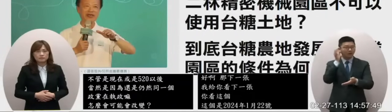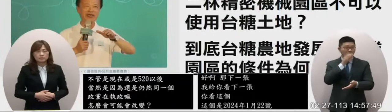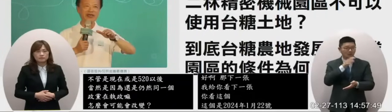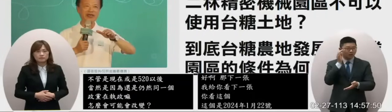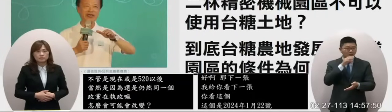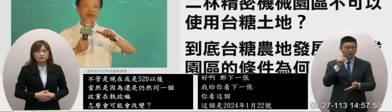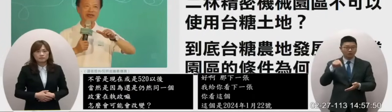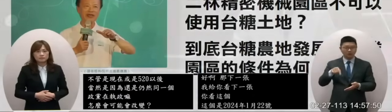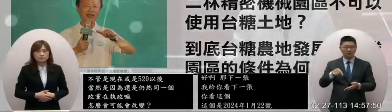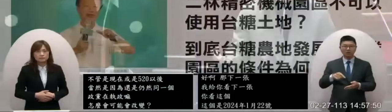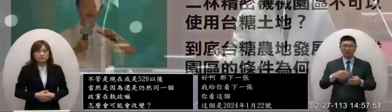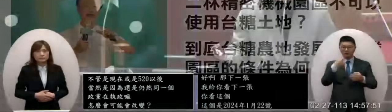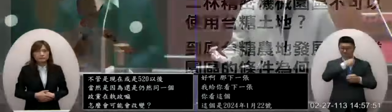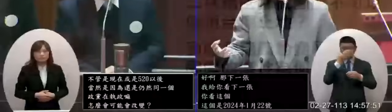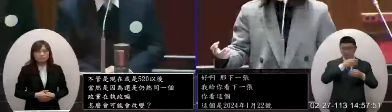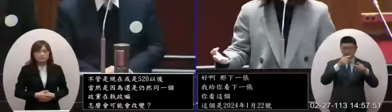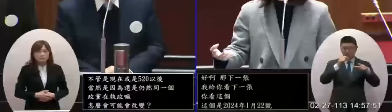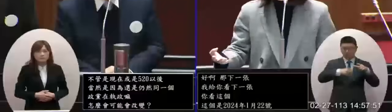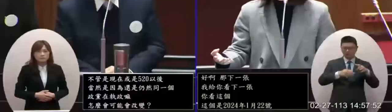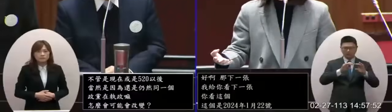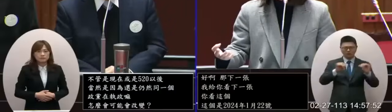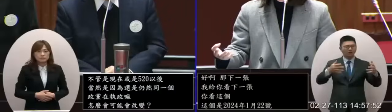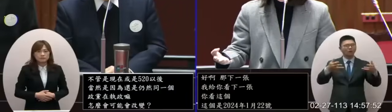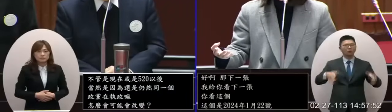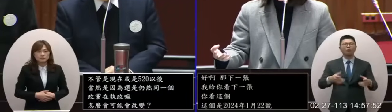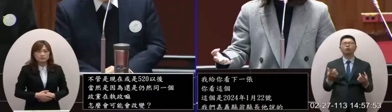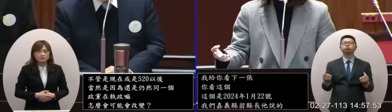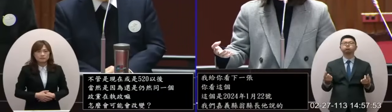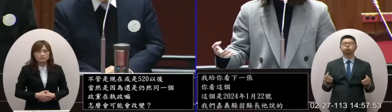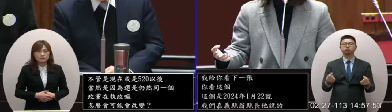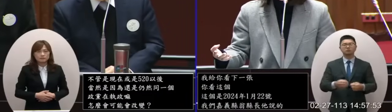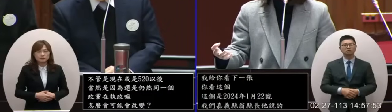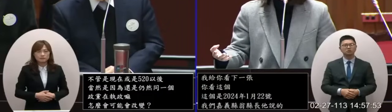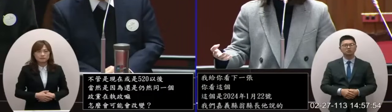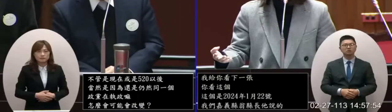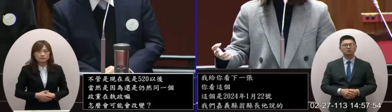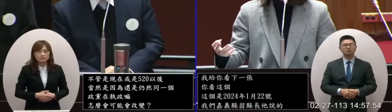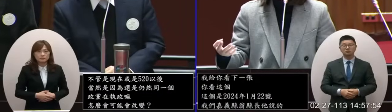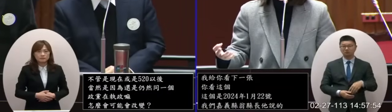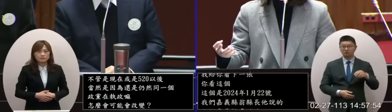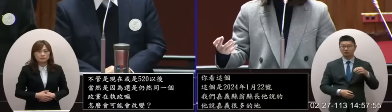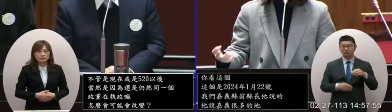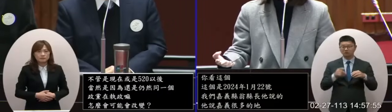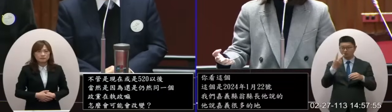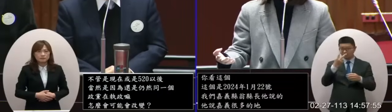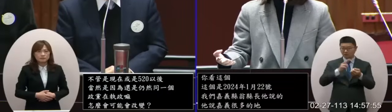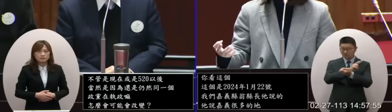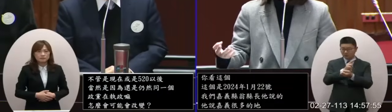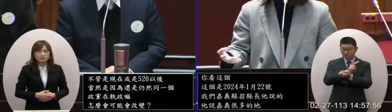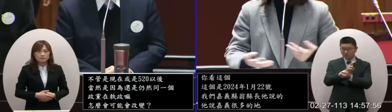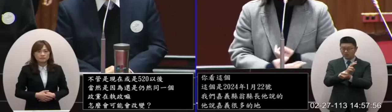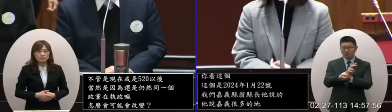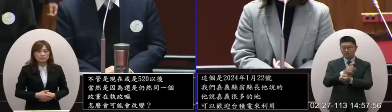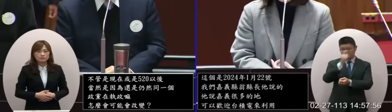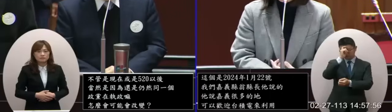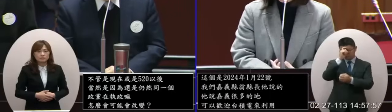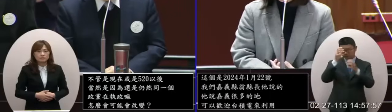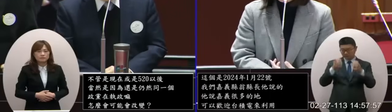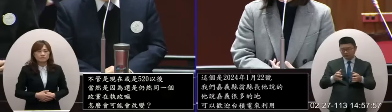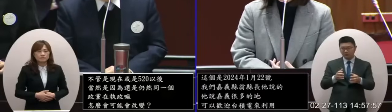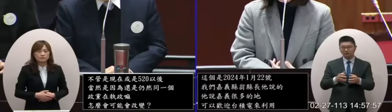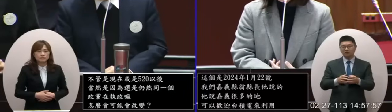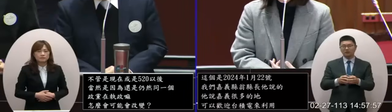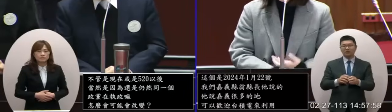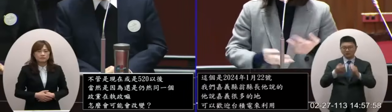也有非常多台糖的土地，那甚至在这个我们20也希望设置20精密机械